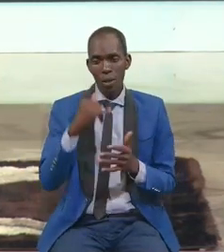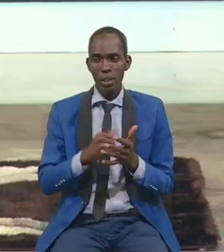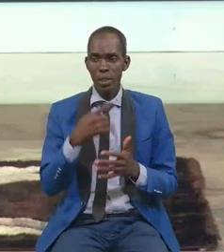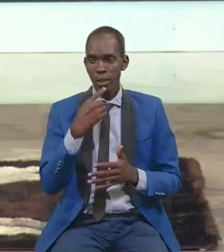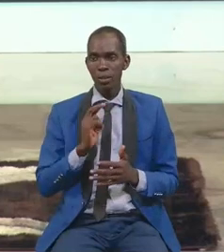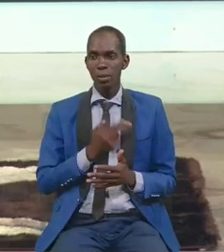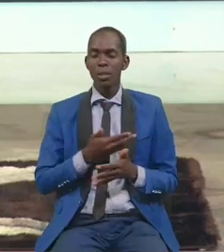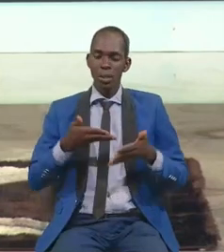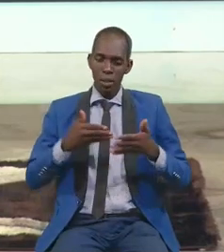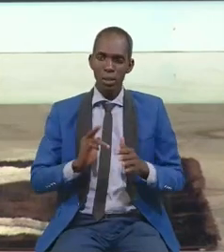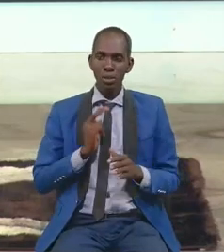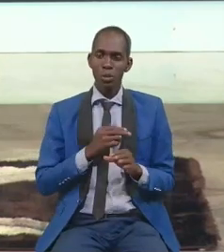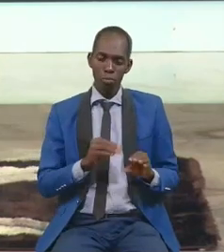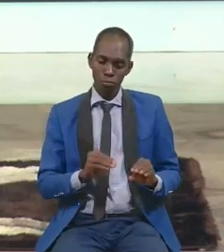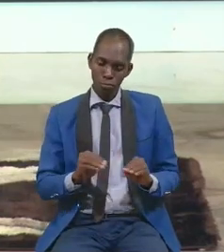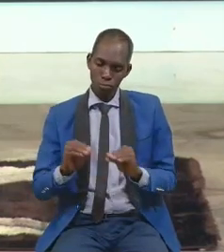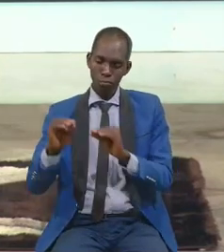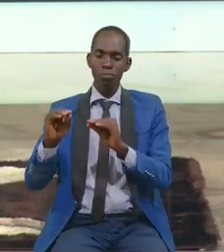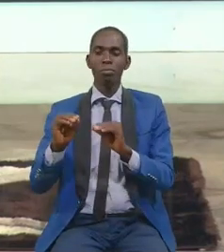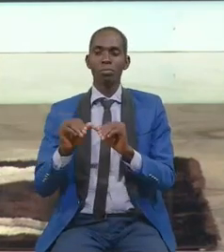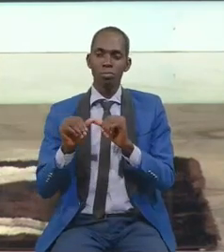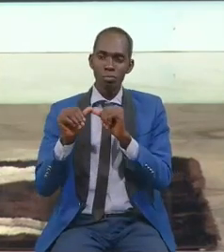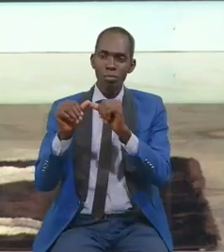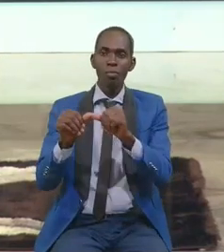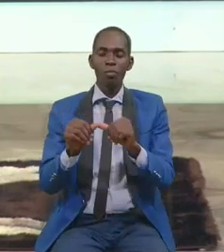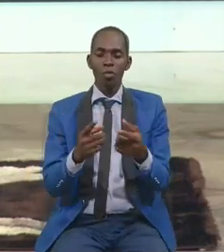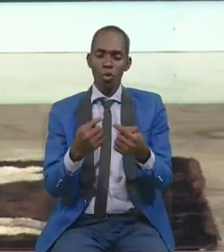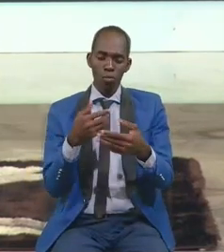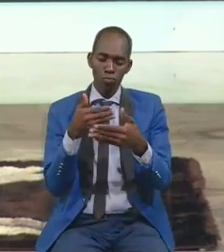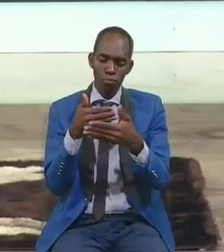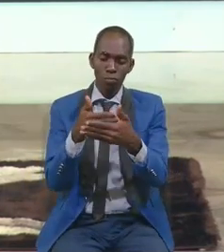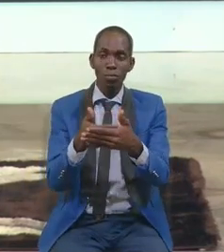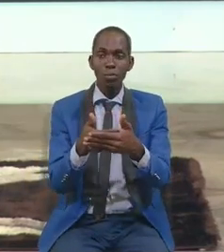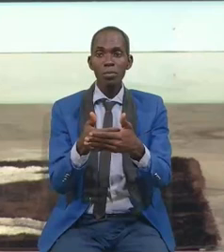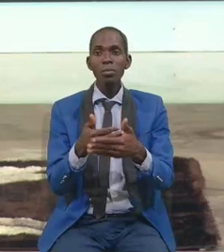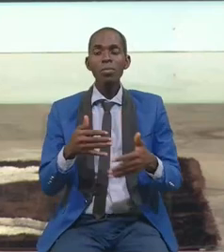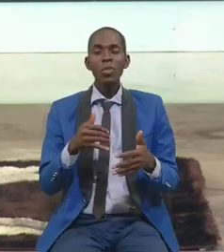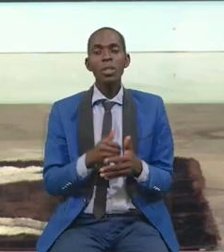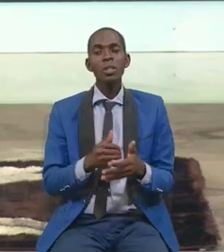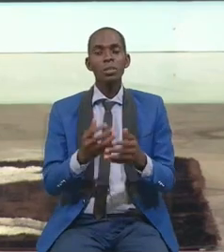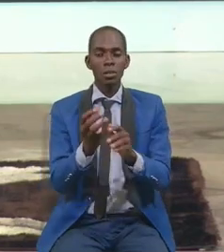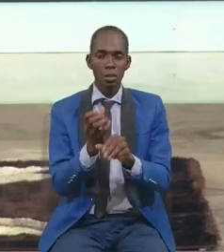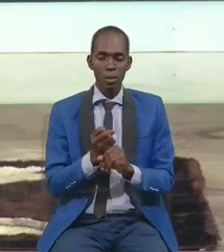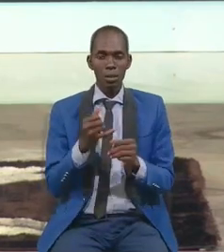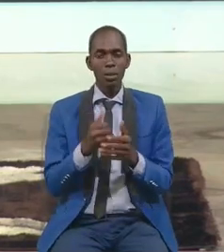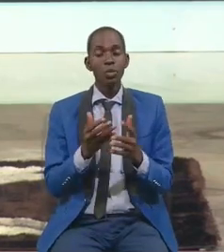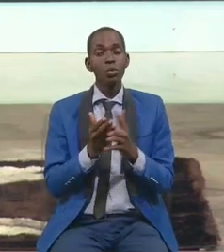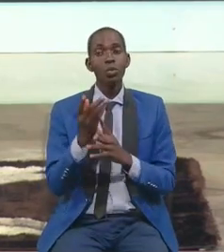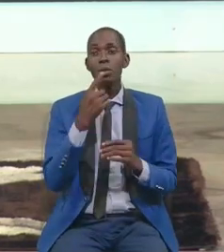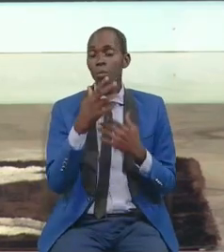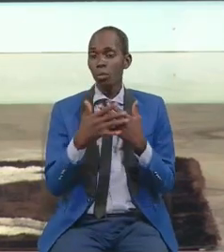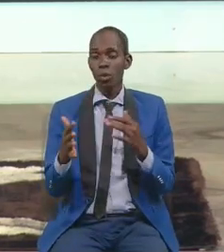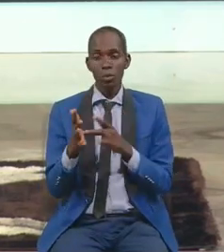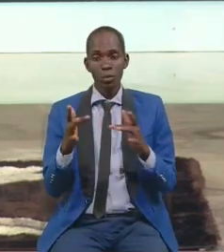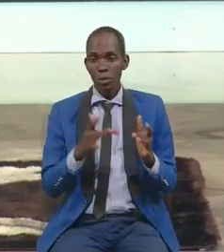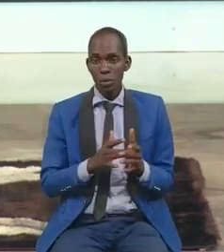avançons, que approchons-nous. Cela vient par le sang de Jésus, cela vient